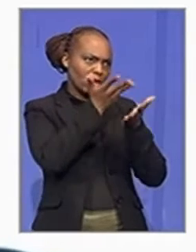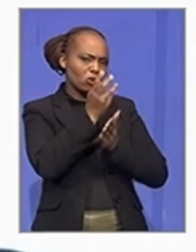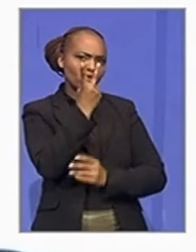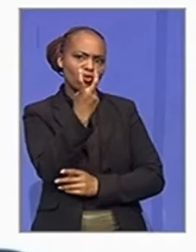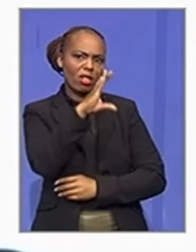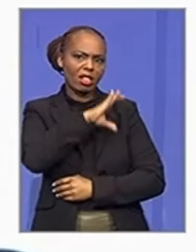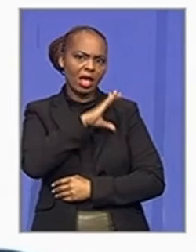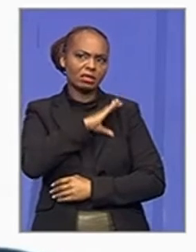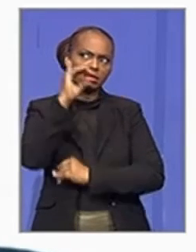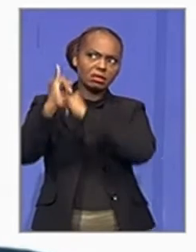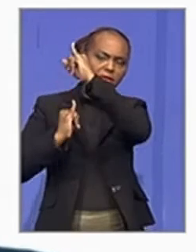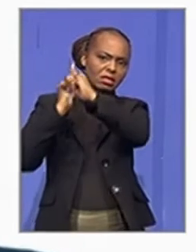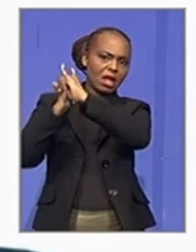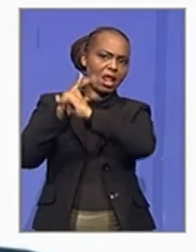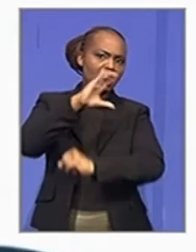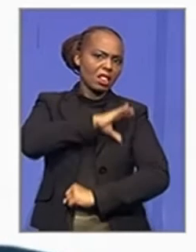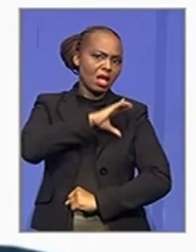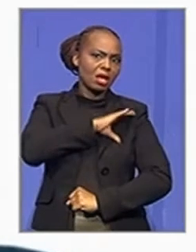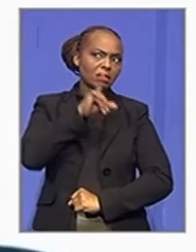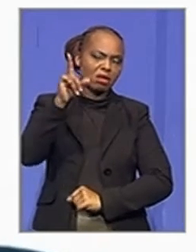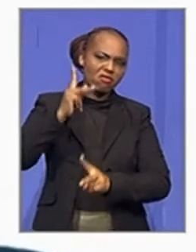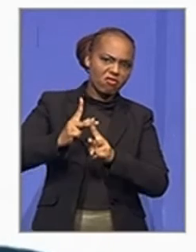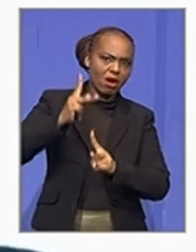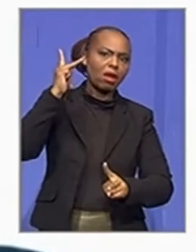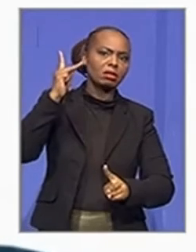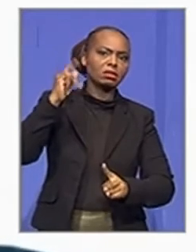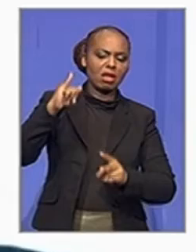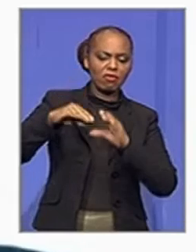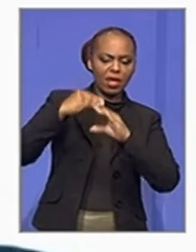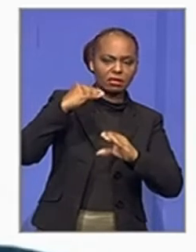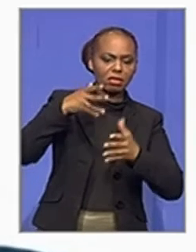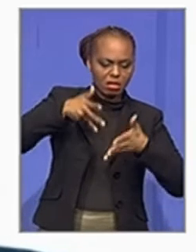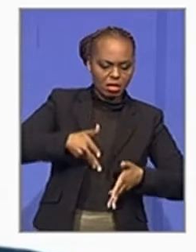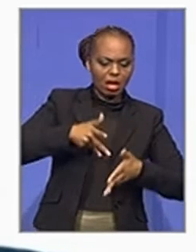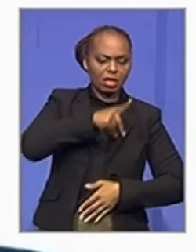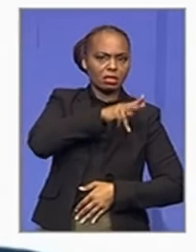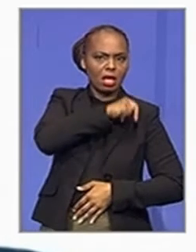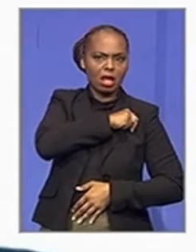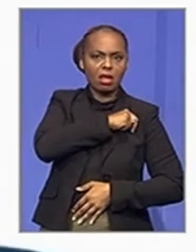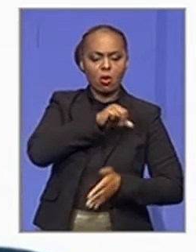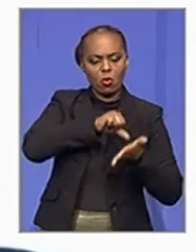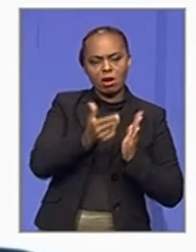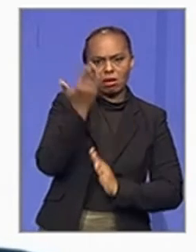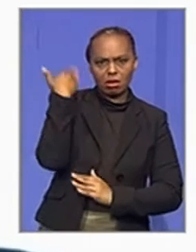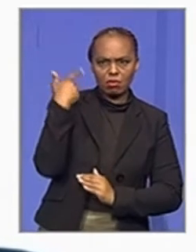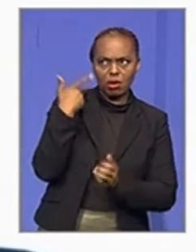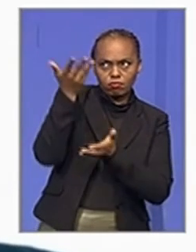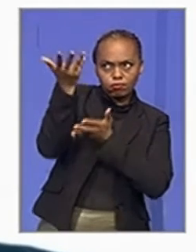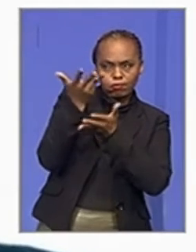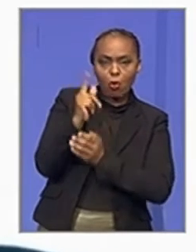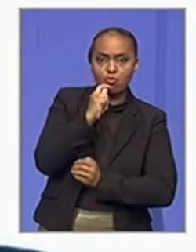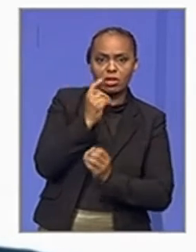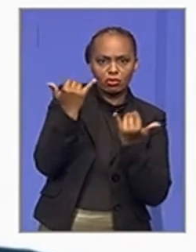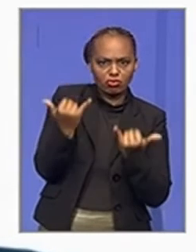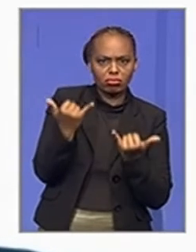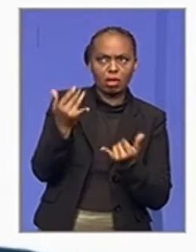global clients, whom we were to finalize their investment in KwaZulu-Natal last week. I engaged with them this morning, and they've